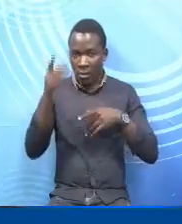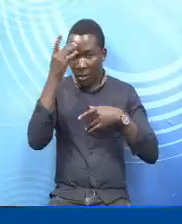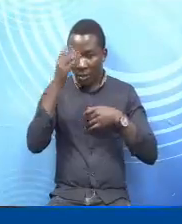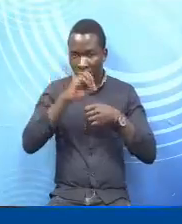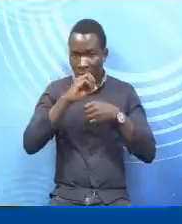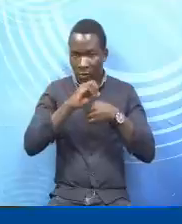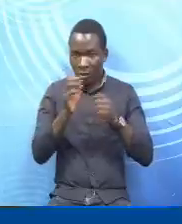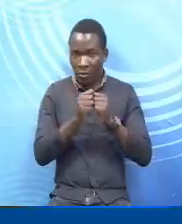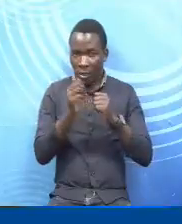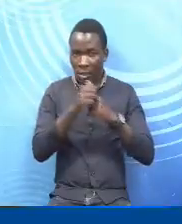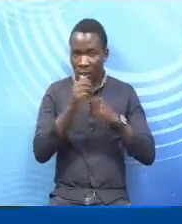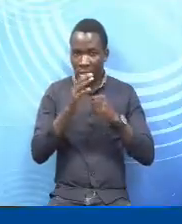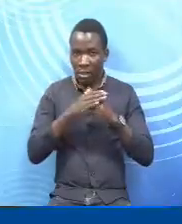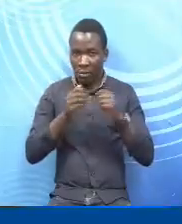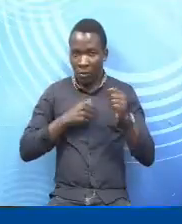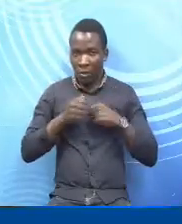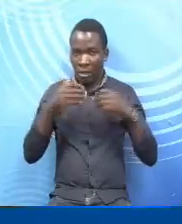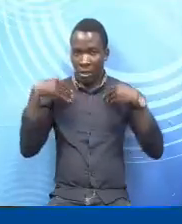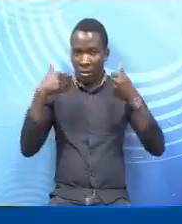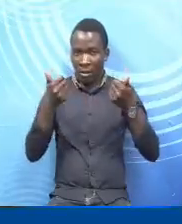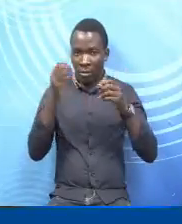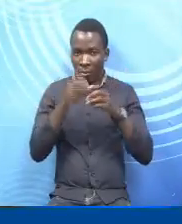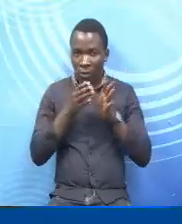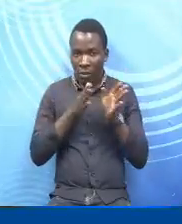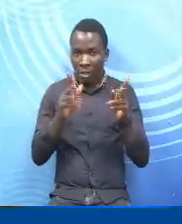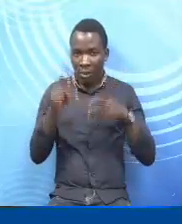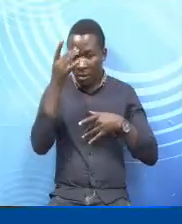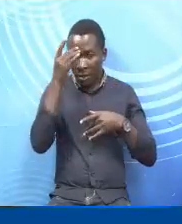bamaze kuyikira. Muri rusange abakirwaye baragera ku